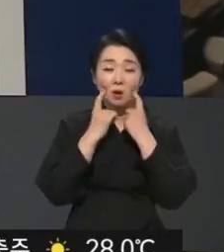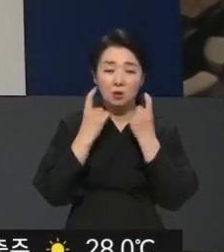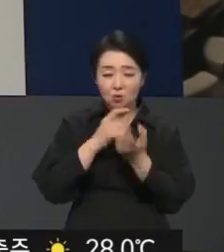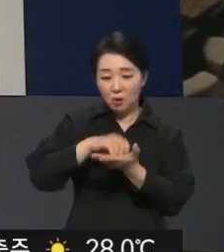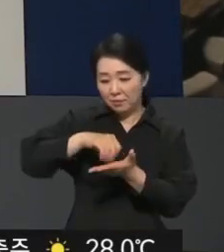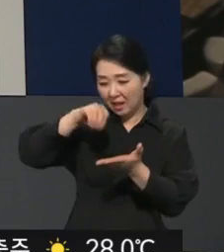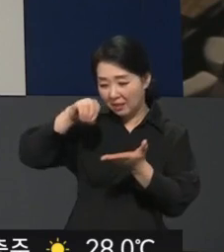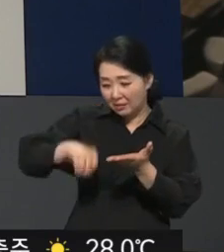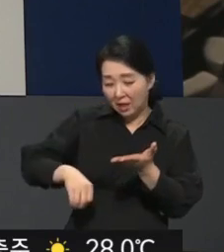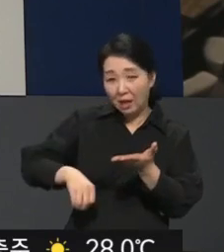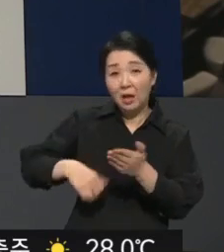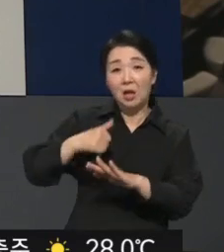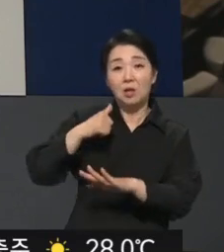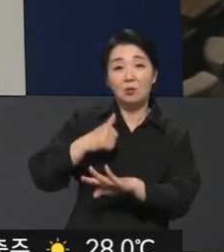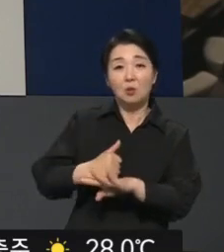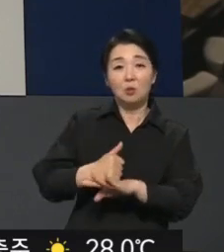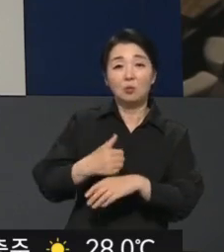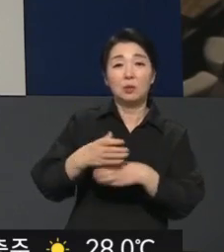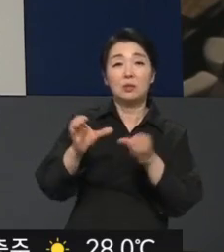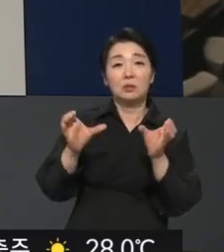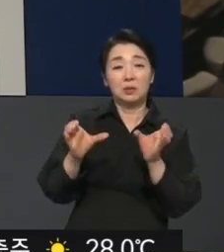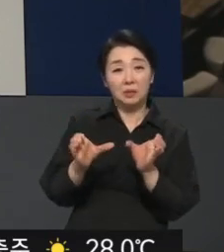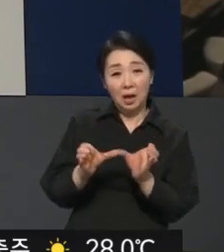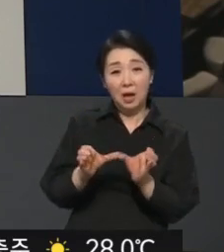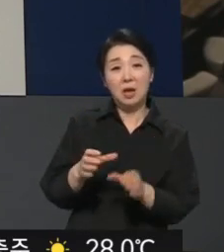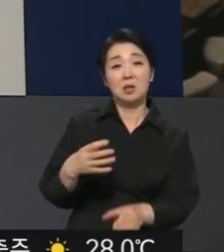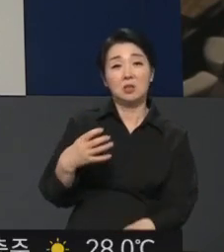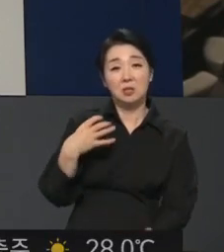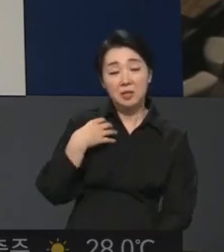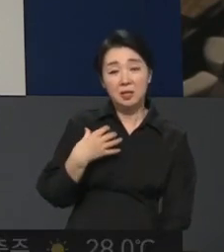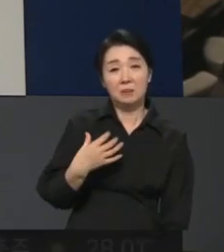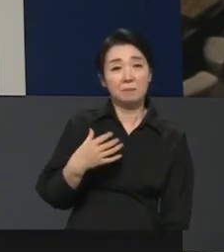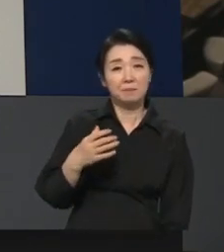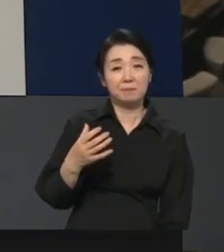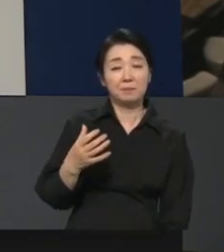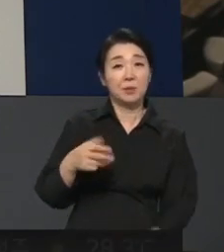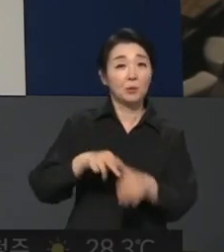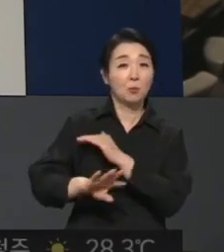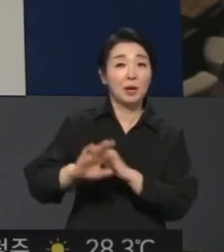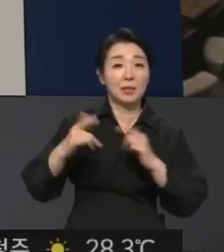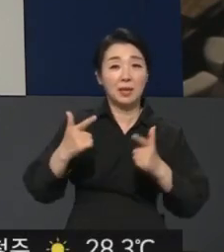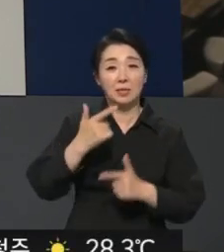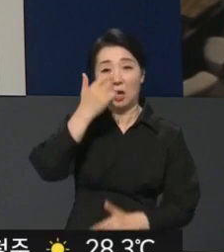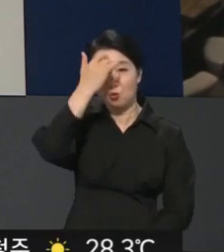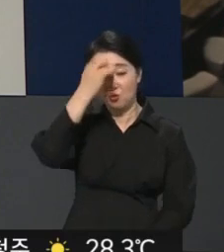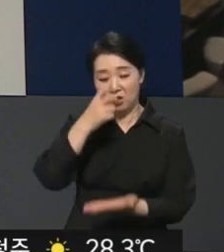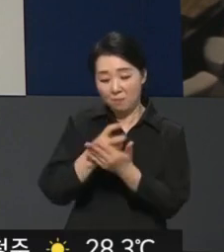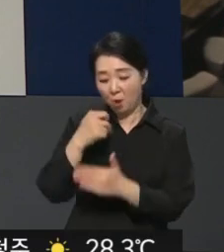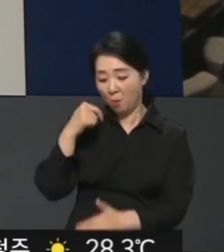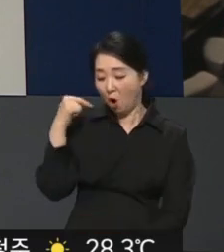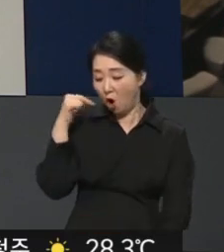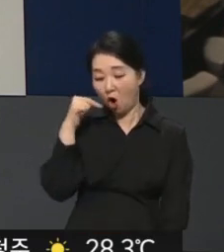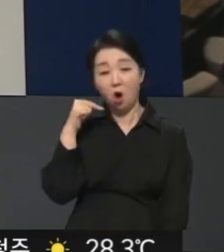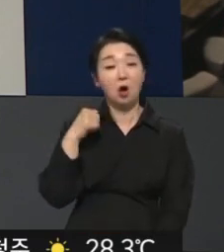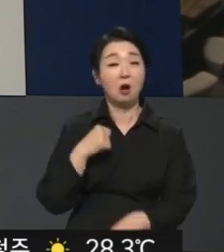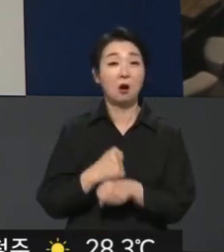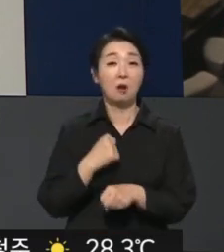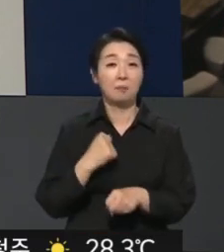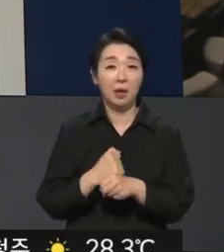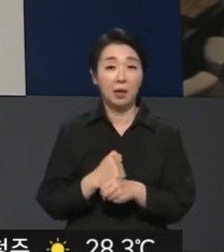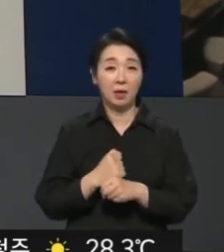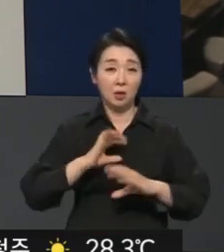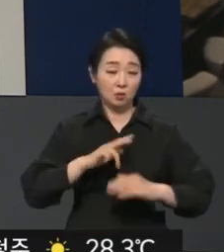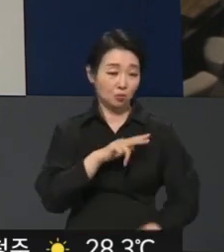탈당으로 당의 책임을 회피하지 않겠다. 또 윤리규범을 엄격히 적용하고 윤리기구를 강화하겠다. 또 국회의원의 재산